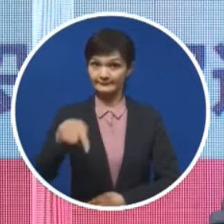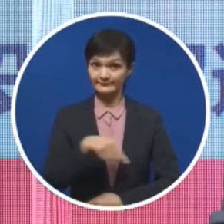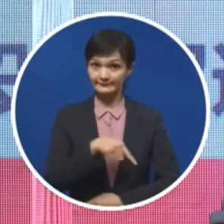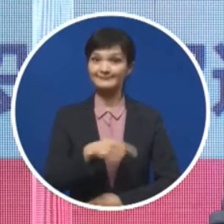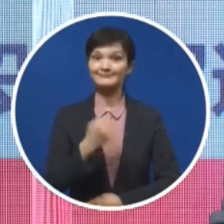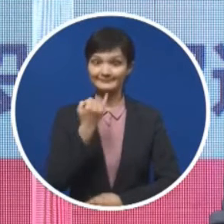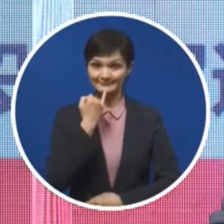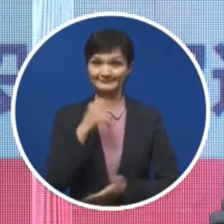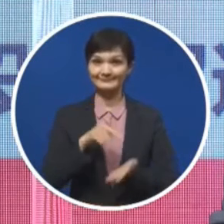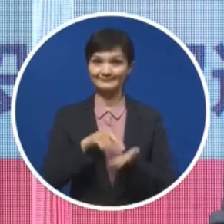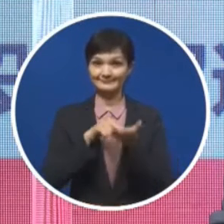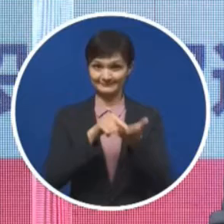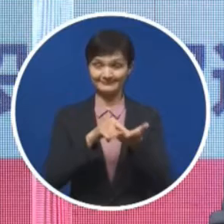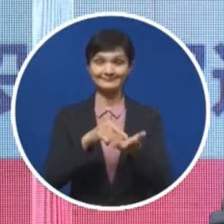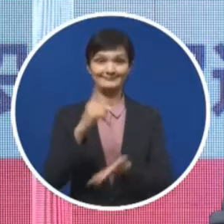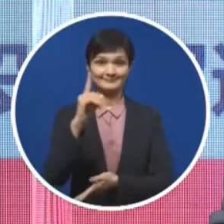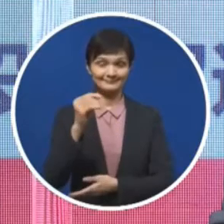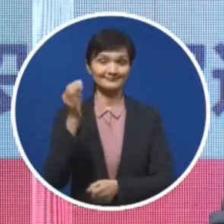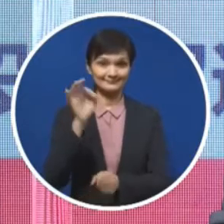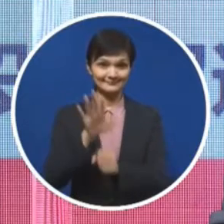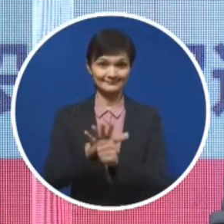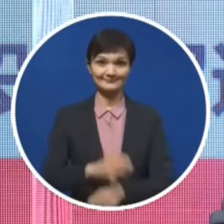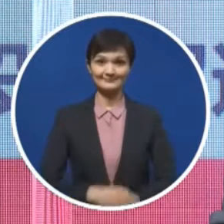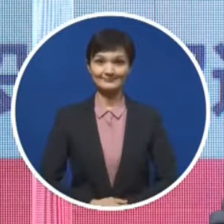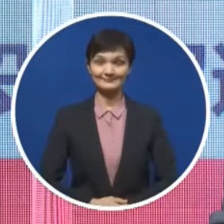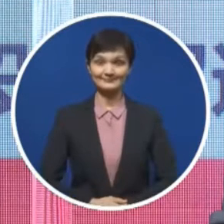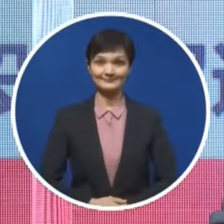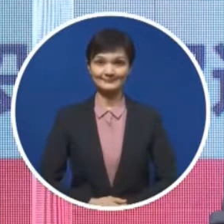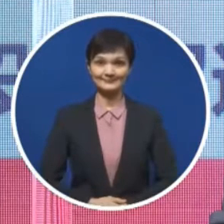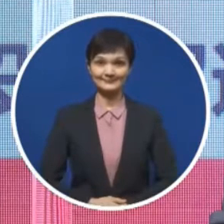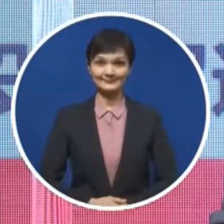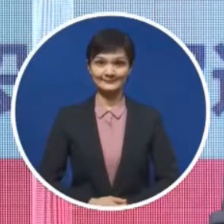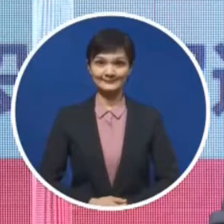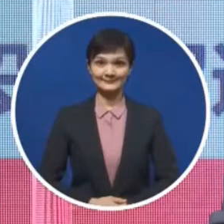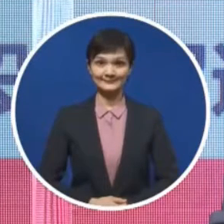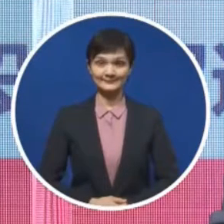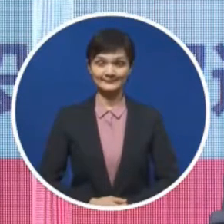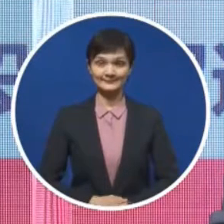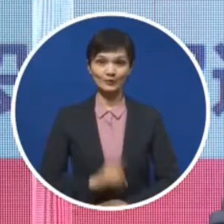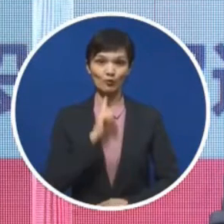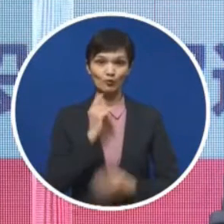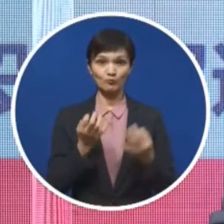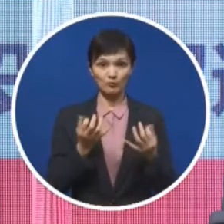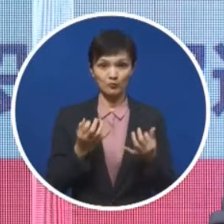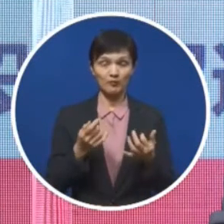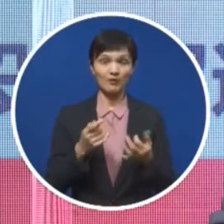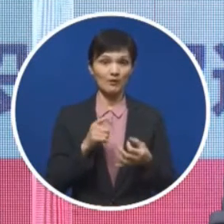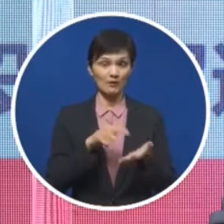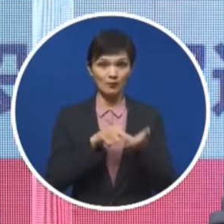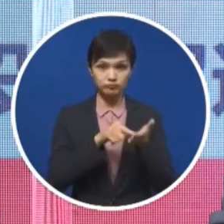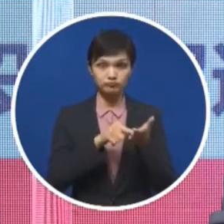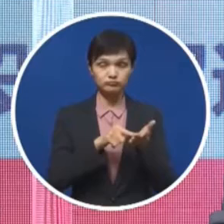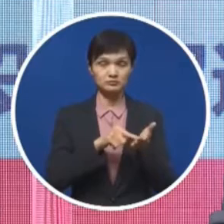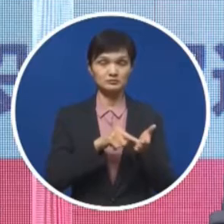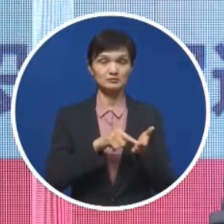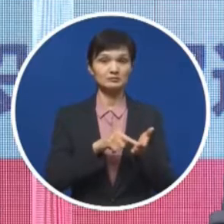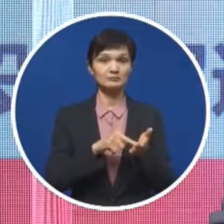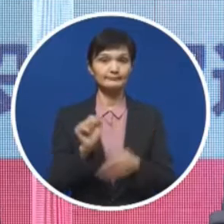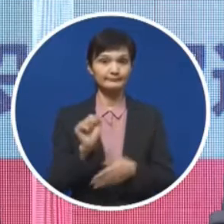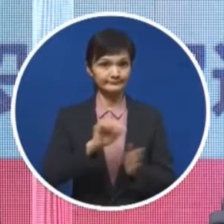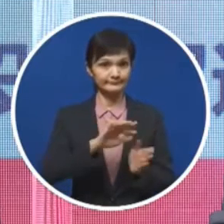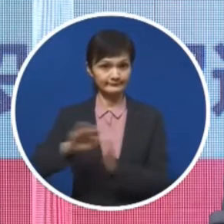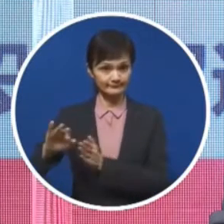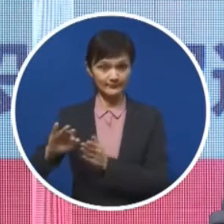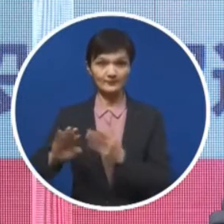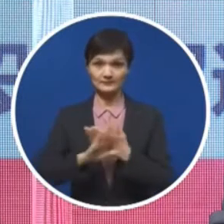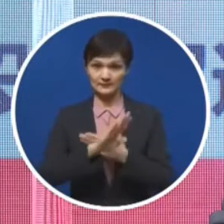也可以领取10,000元，也就是排户后所有的自营业者